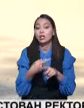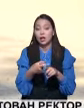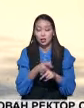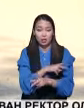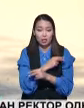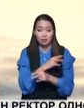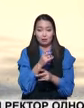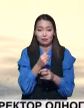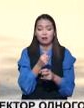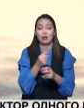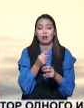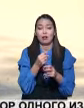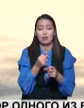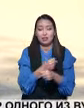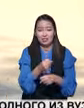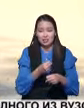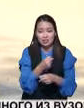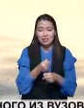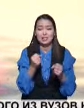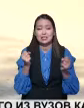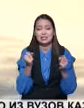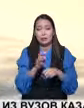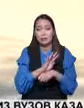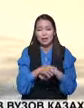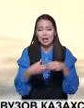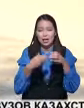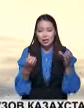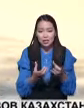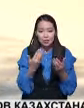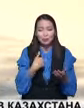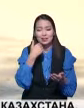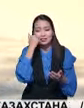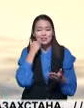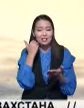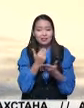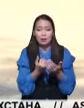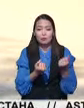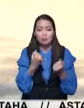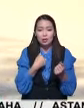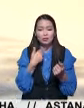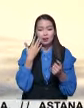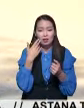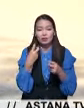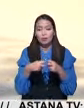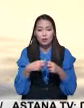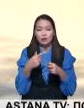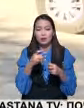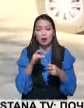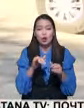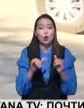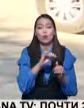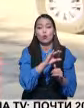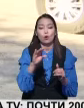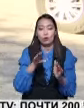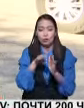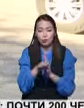2 семьи, соленья, зимняя резина. У меня старенькая машина, я когда ломается, ставлю в гараж, мне ее девать некуда. Я